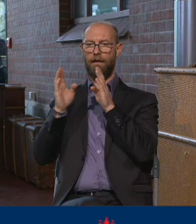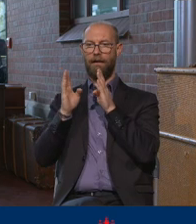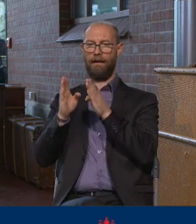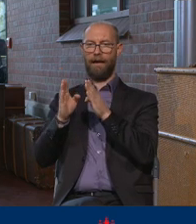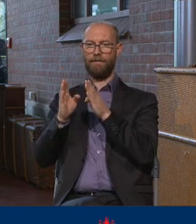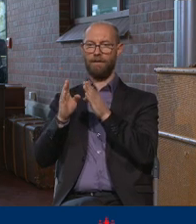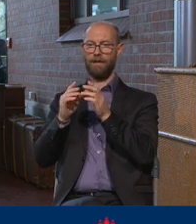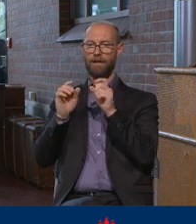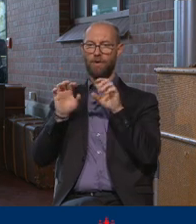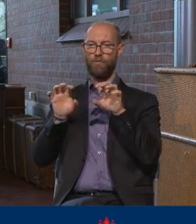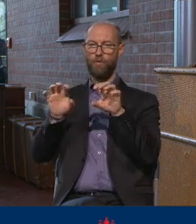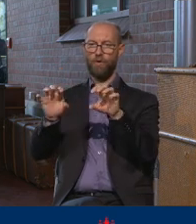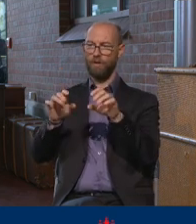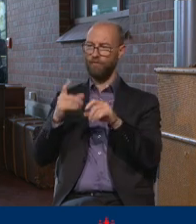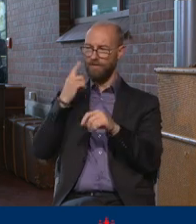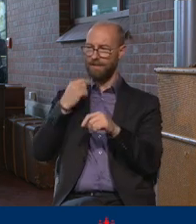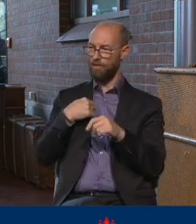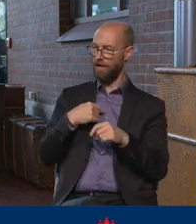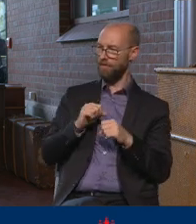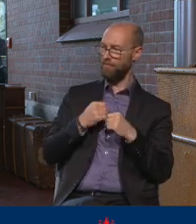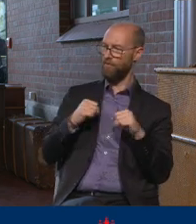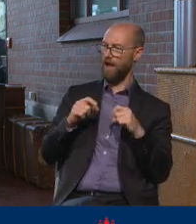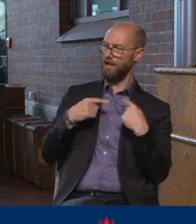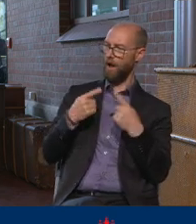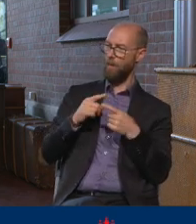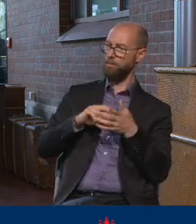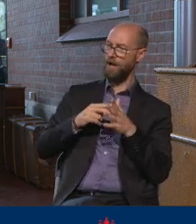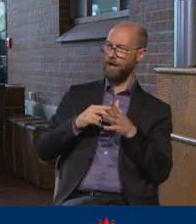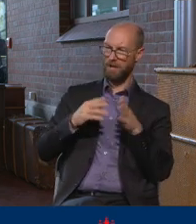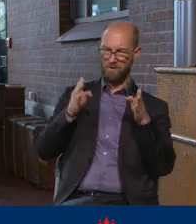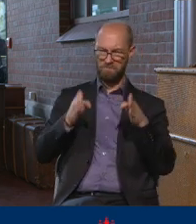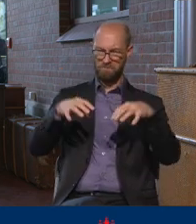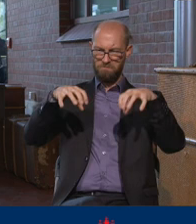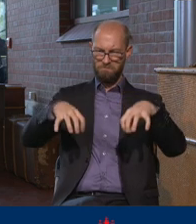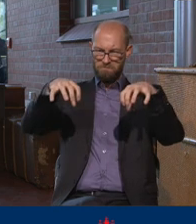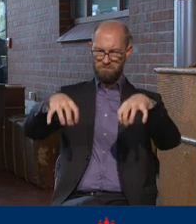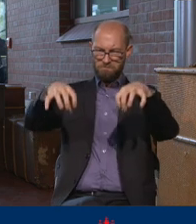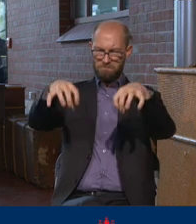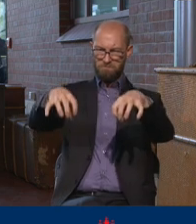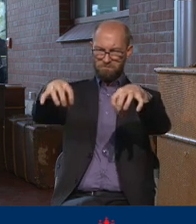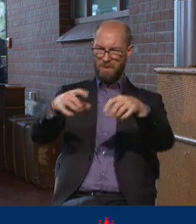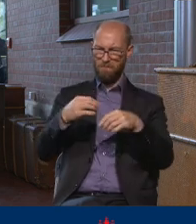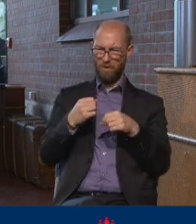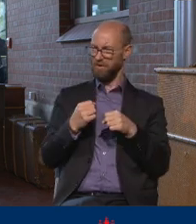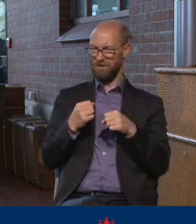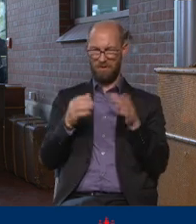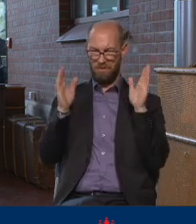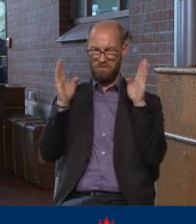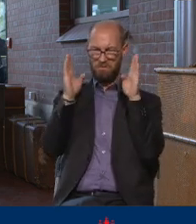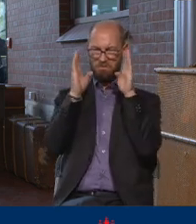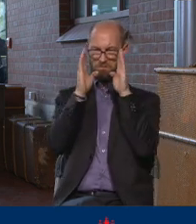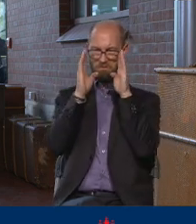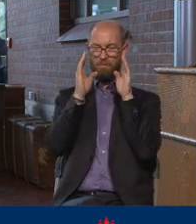planer immer schon jetzt geht es mir an den kragen weil diese stadt das stadtgefüge wir sozusagen immer die voraussetzung